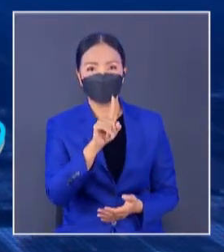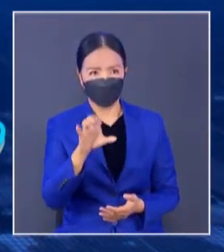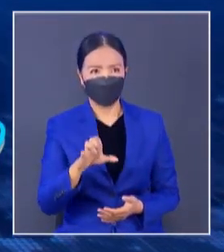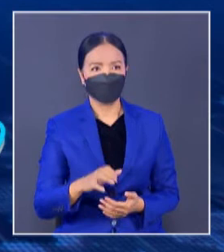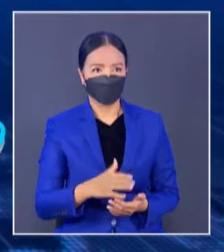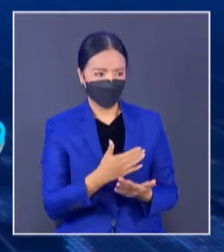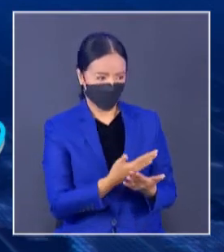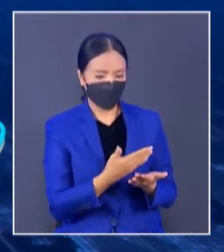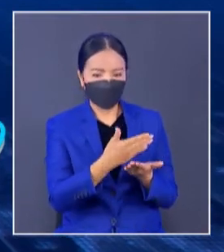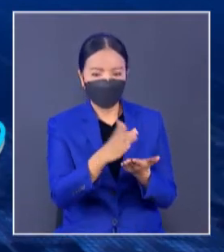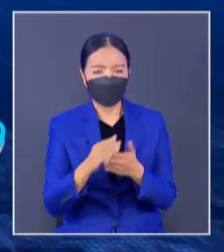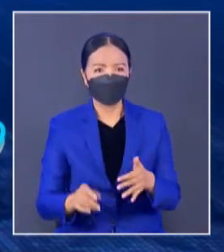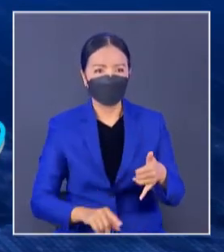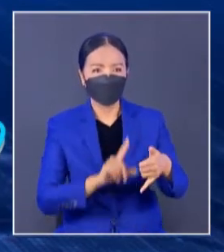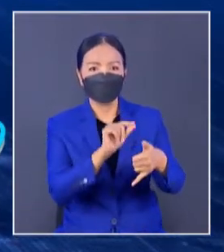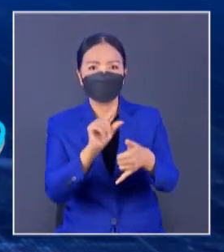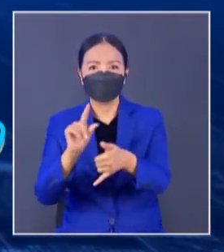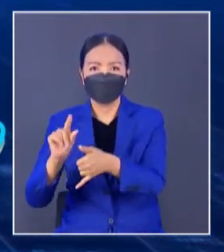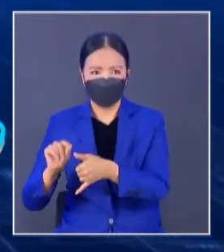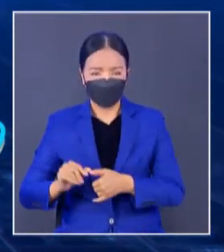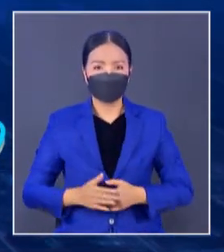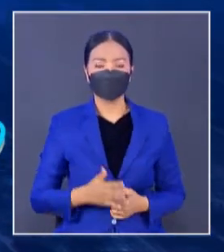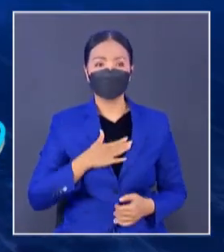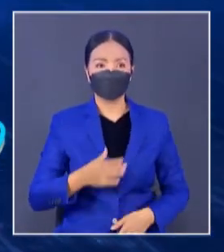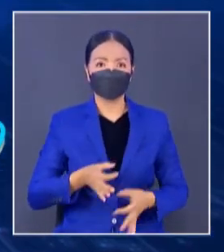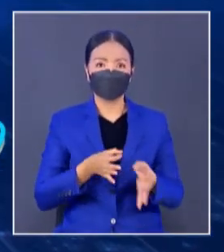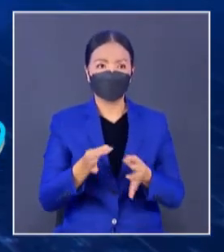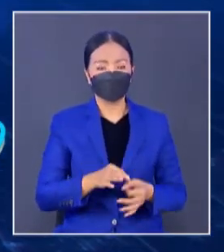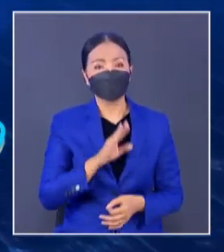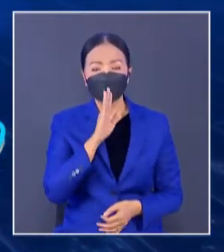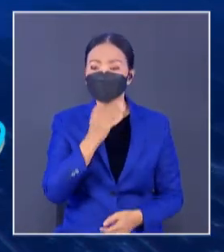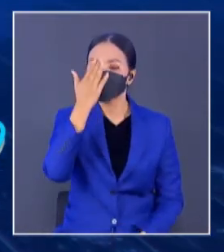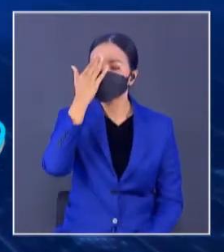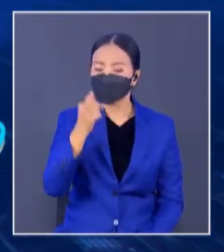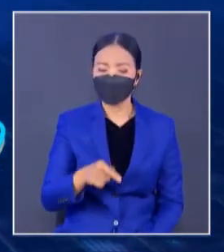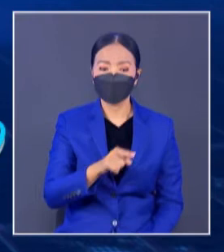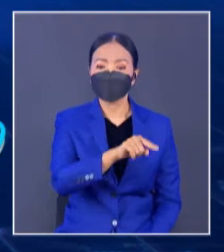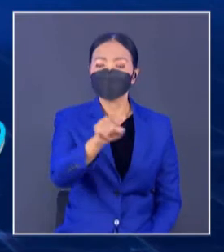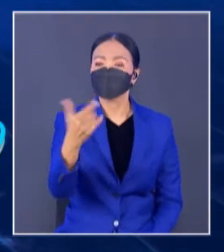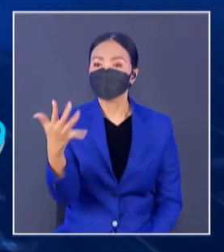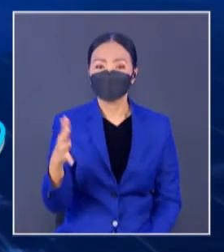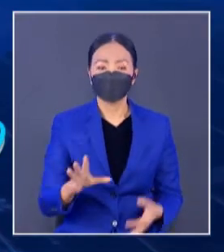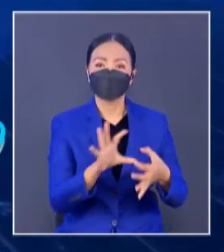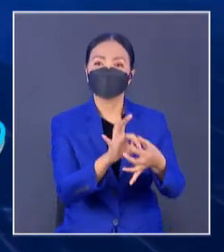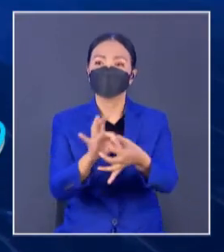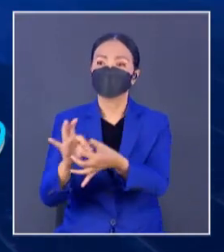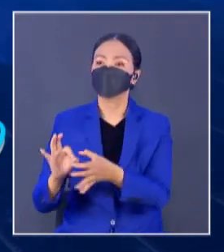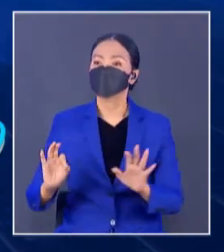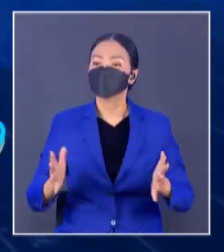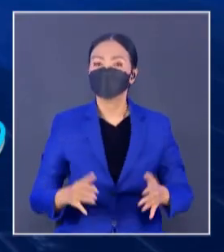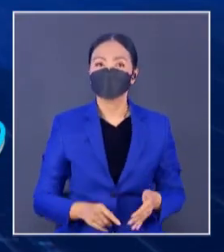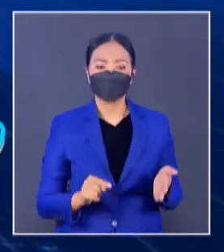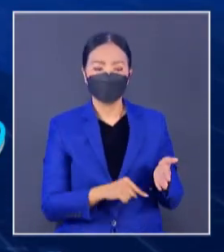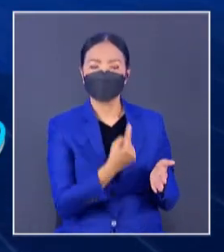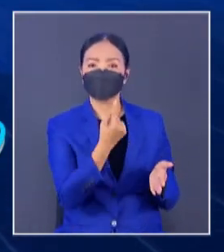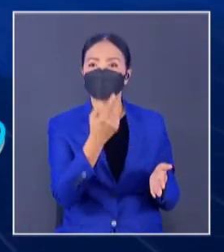แบ่งเด็กปั๊มคนอื่นคนละ20พร้อมกับอธิบายว่าเมื่อถูกถามว่าทำไมคันอื่นไม่ถูกล็อกก็ชี้ว่าเกิดจาก